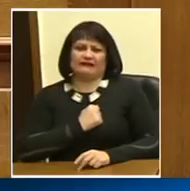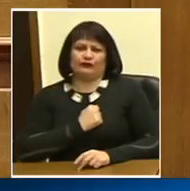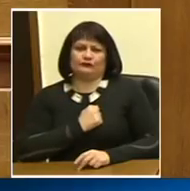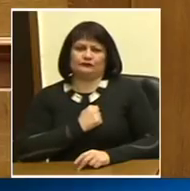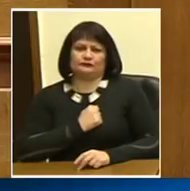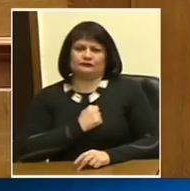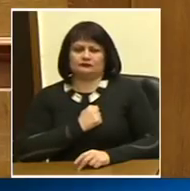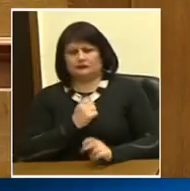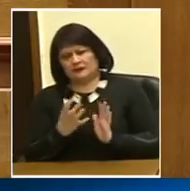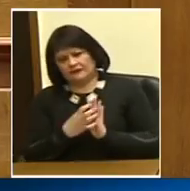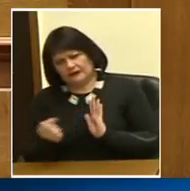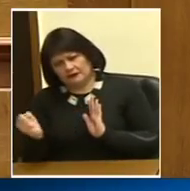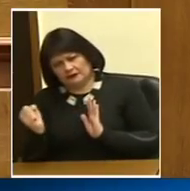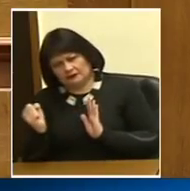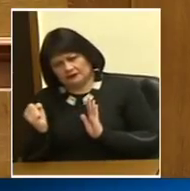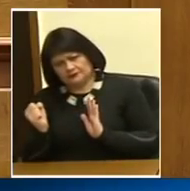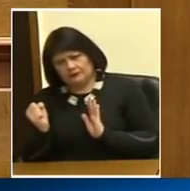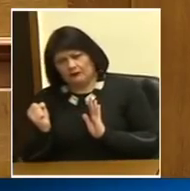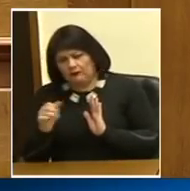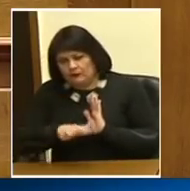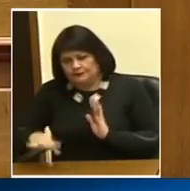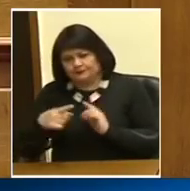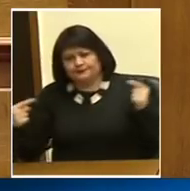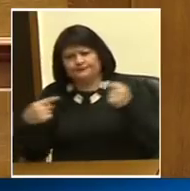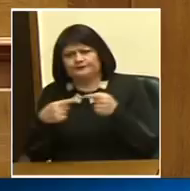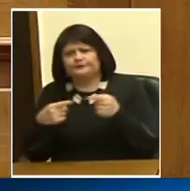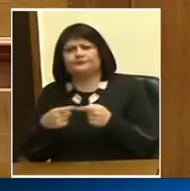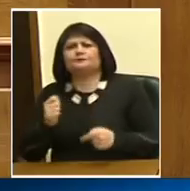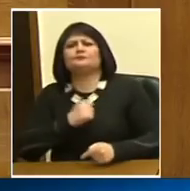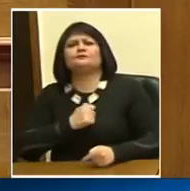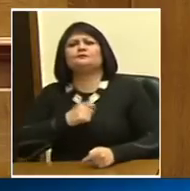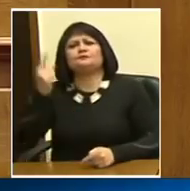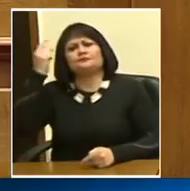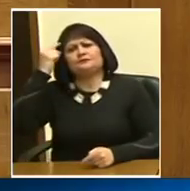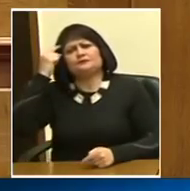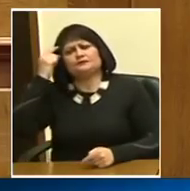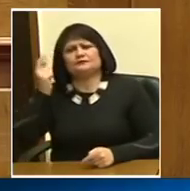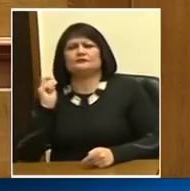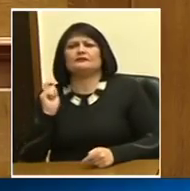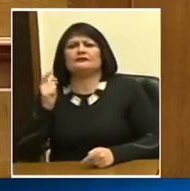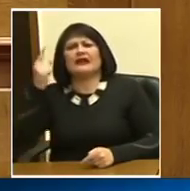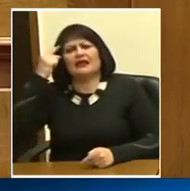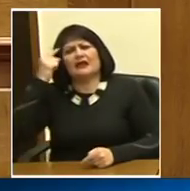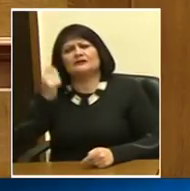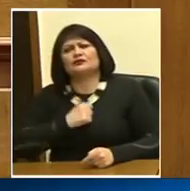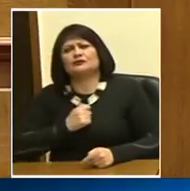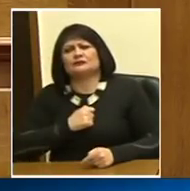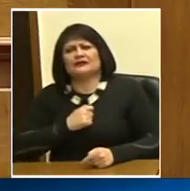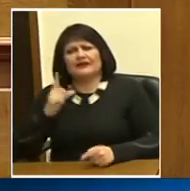αφαιρέσει εντελώς από το πεδίο αντιπαράθεσης των πολιτικών ιδεών. Να αφαιρέσει με λίγα λόγια την οικονομία από τη δημοκρατία.